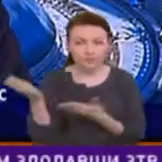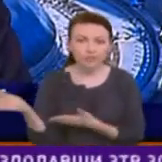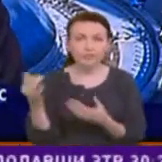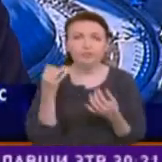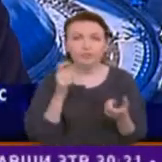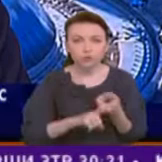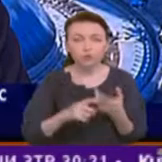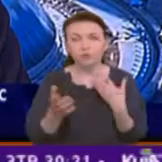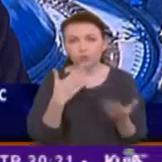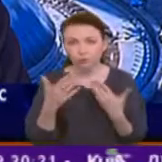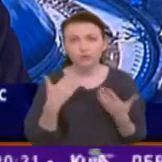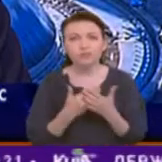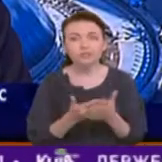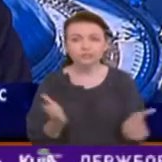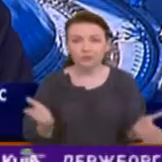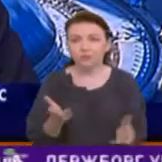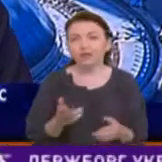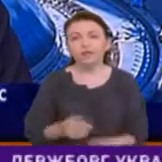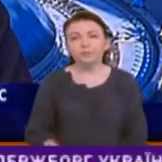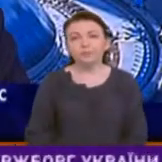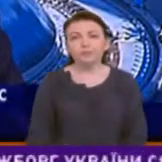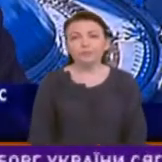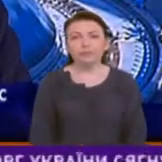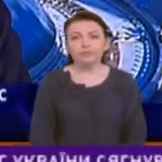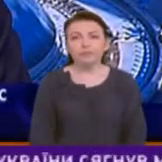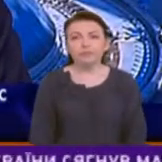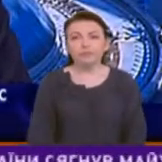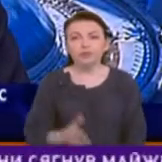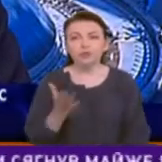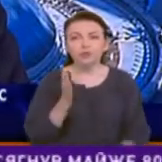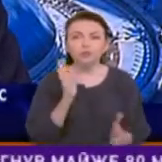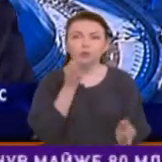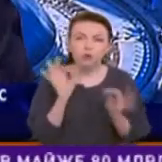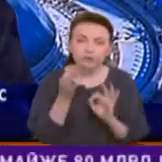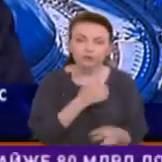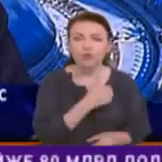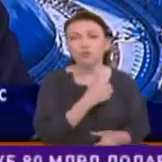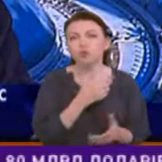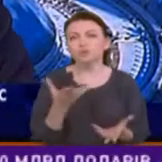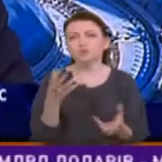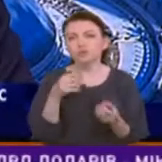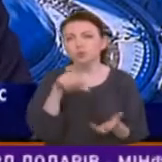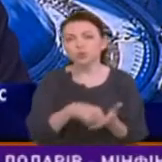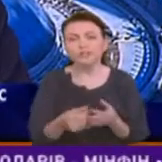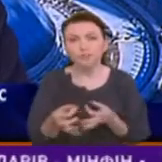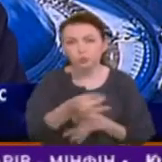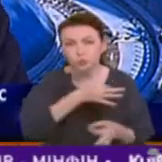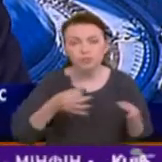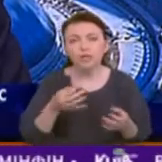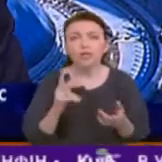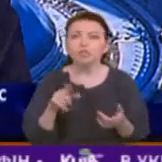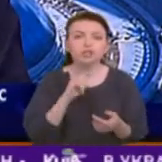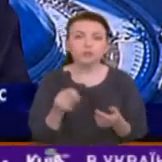нашого спілкування з вами безпосередньо, як маєте щось прокоментувати, взяти участь в дискусії, чи що важливо